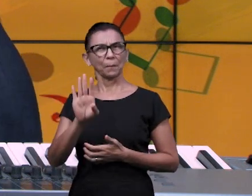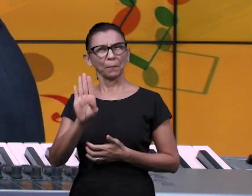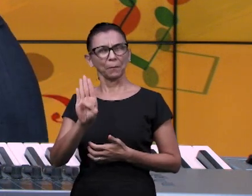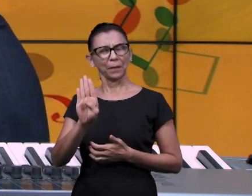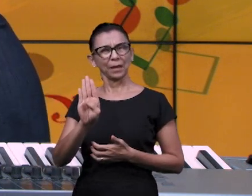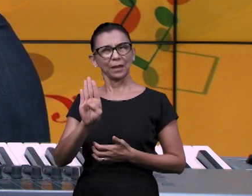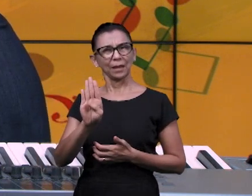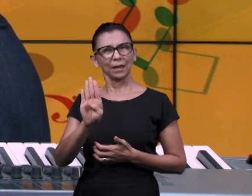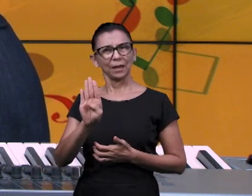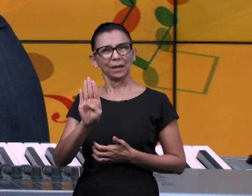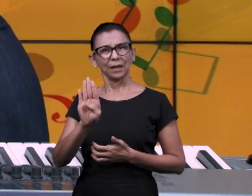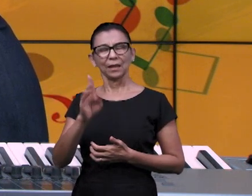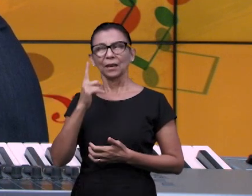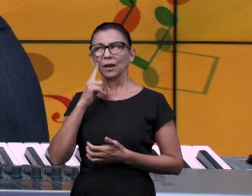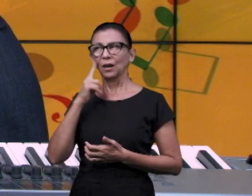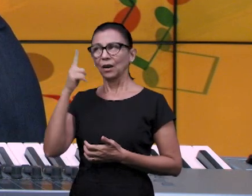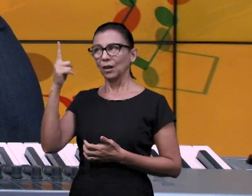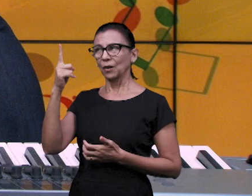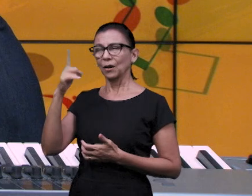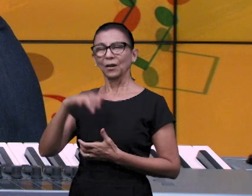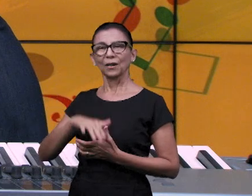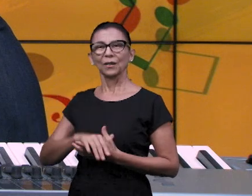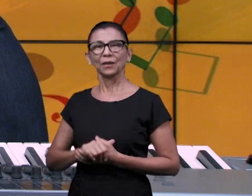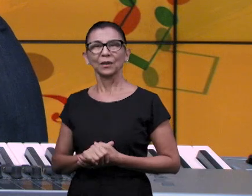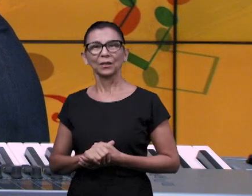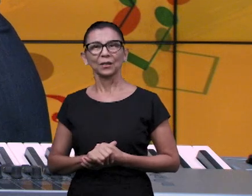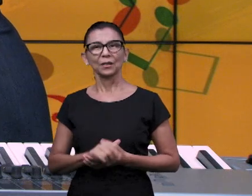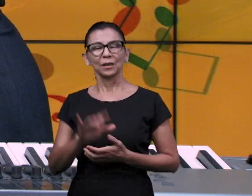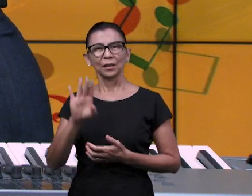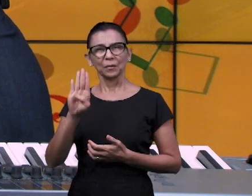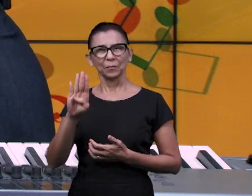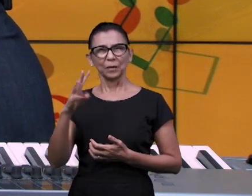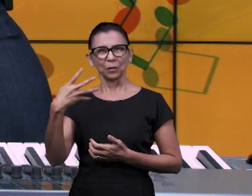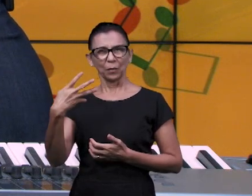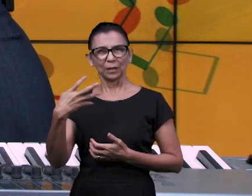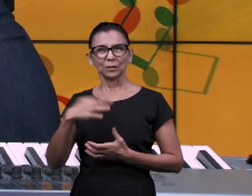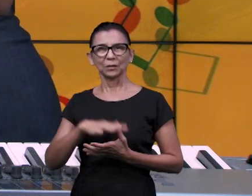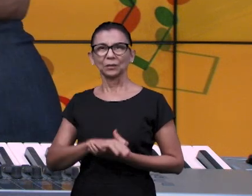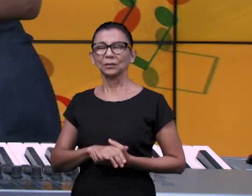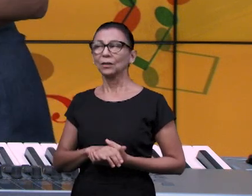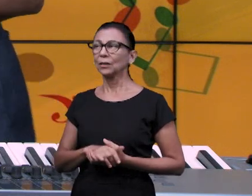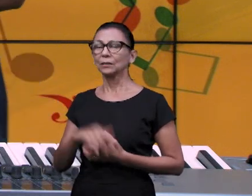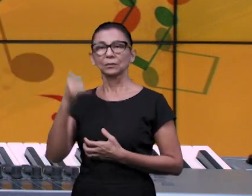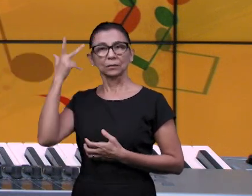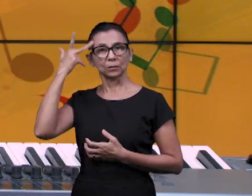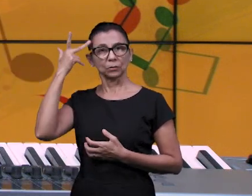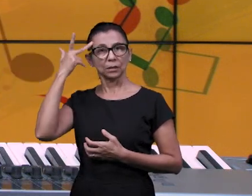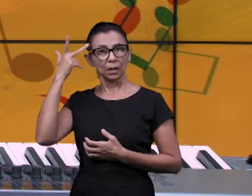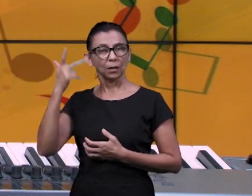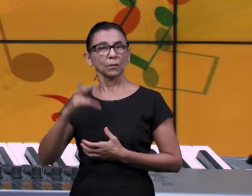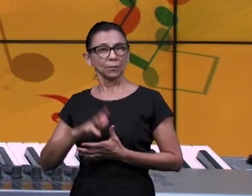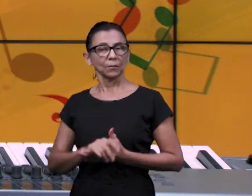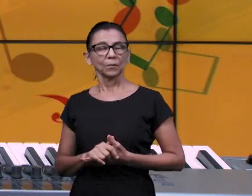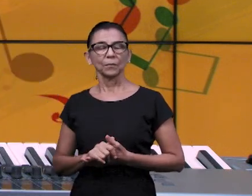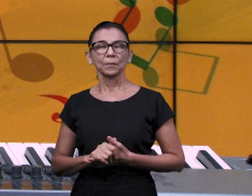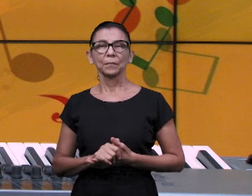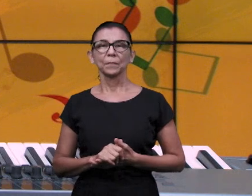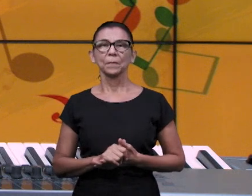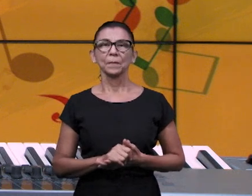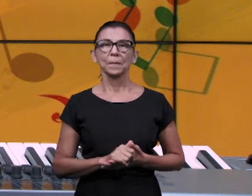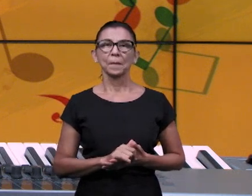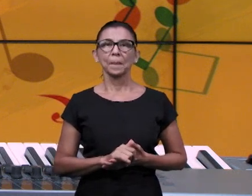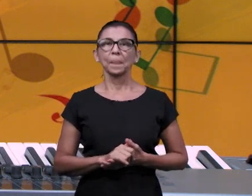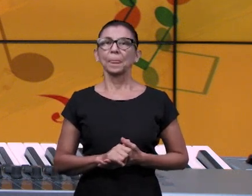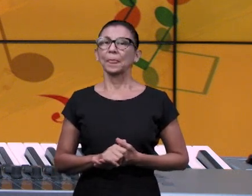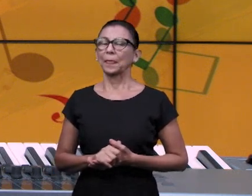quadro. C'est ce symbole ici qui indique le B quadro. Donc, c'est-à-dire la note retourne à son état naturel. Je